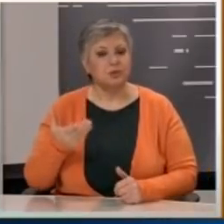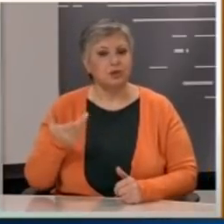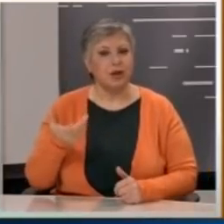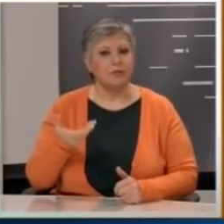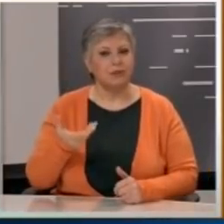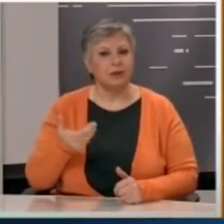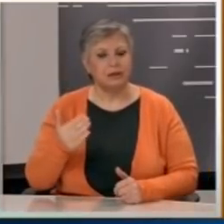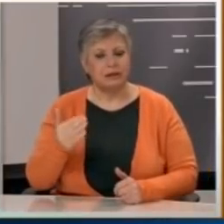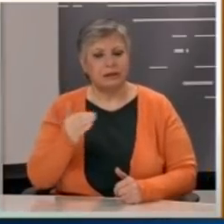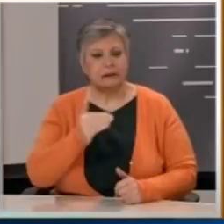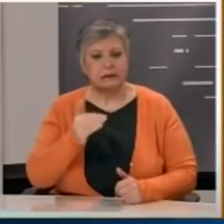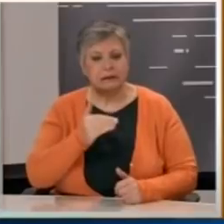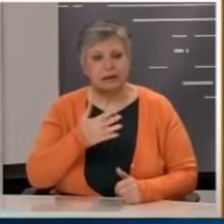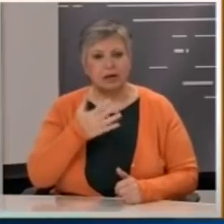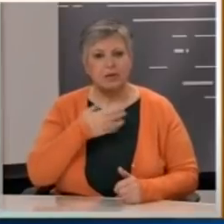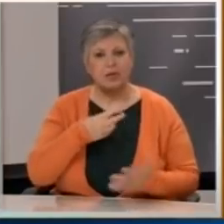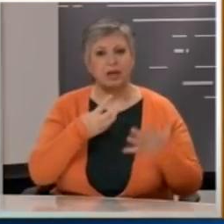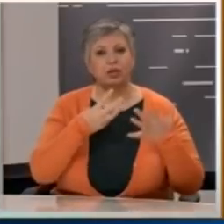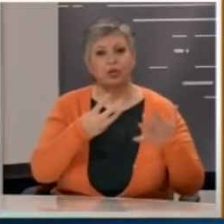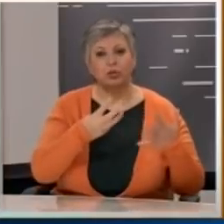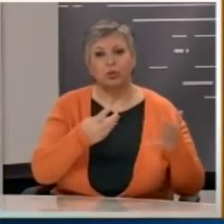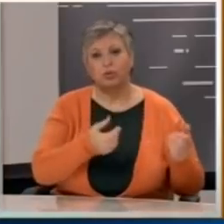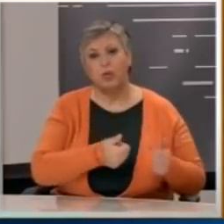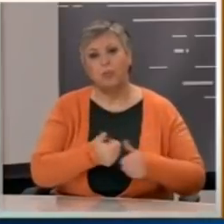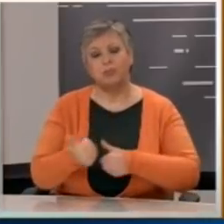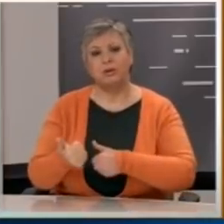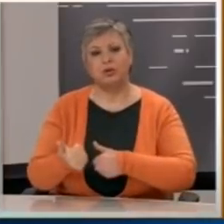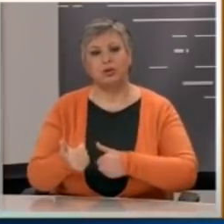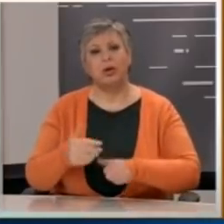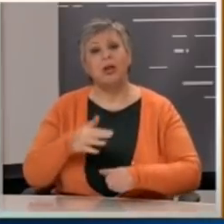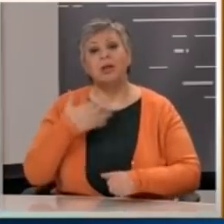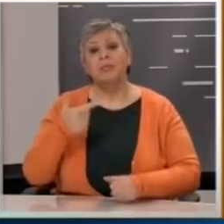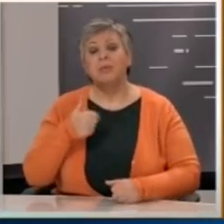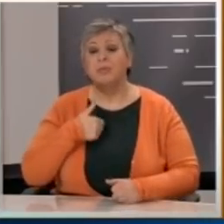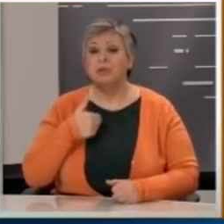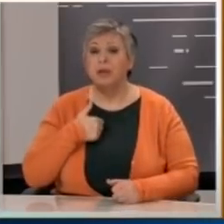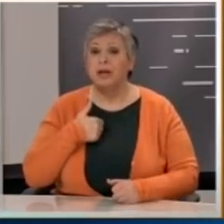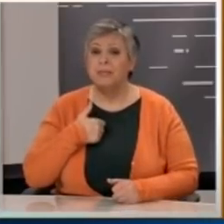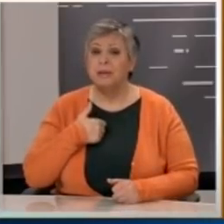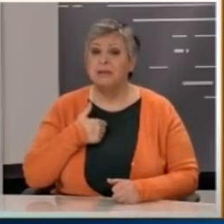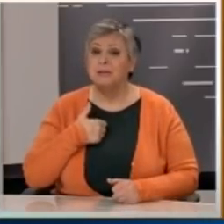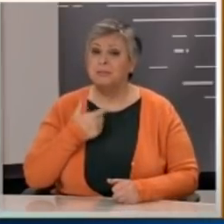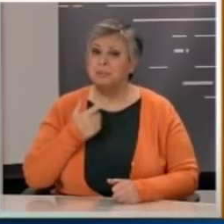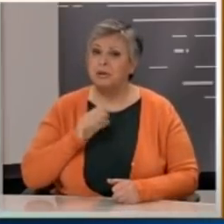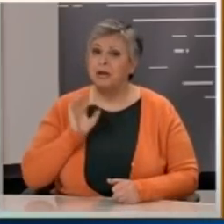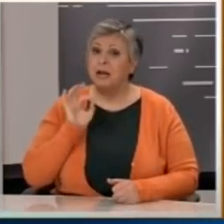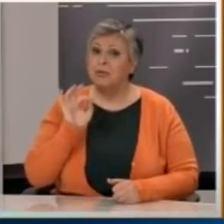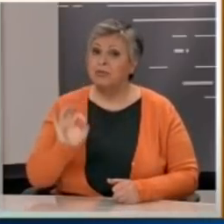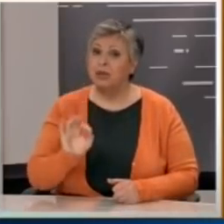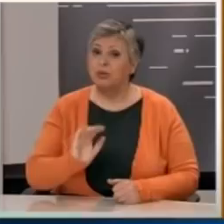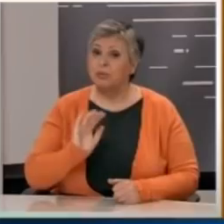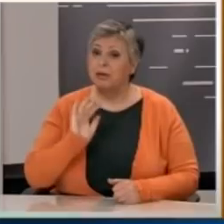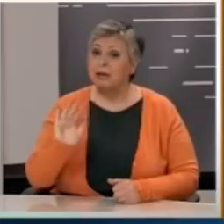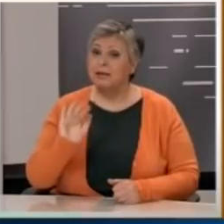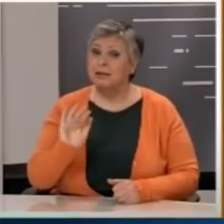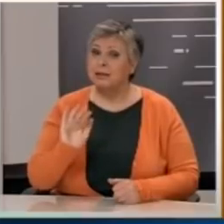χρόνος, μισός χρόνος, ένας χρόνος, και φτάσουμε εμείς στο σημείο να ζητήσουμε